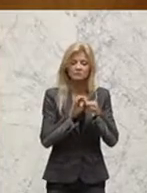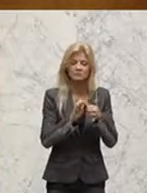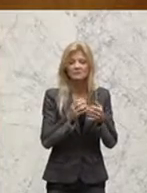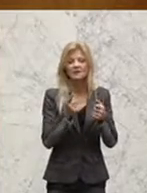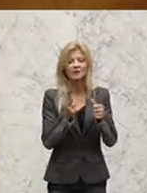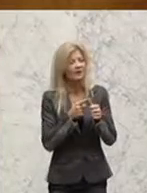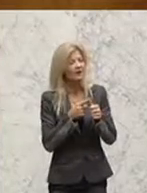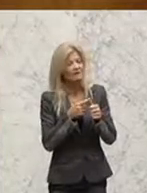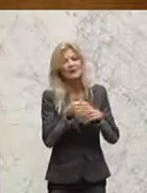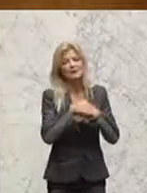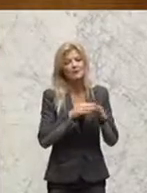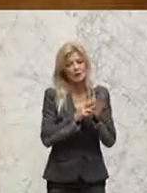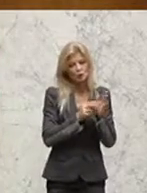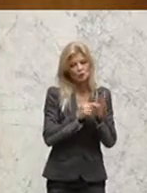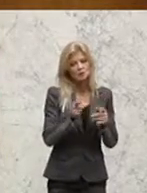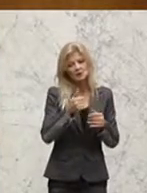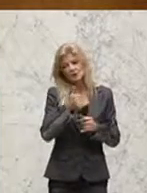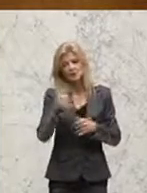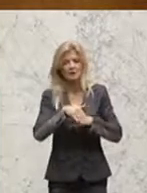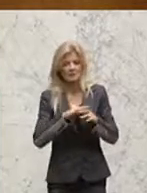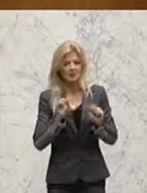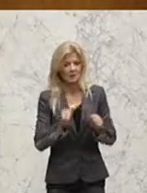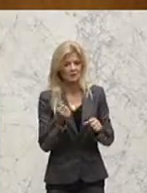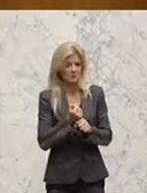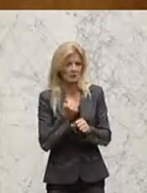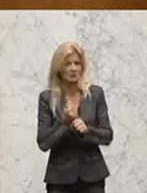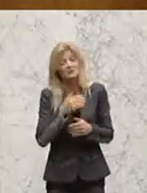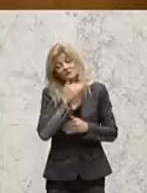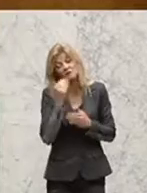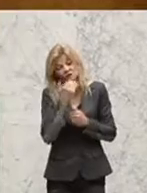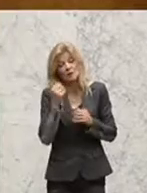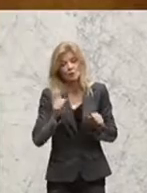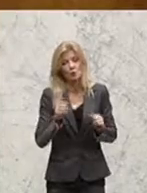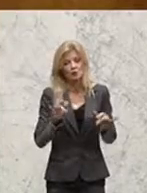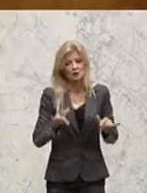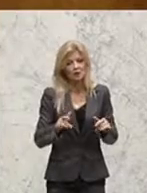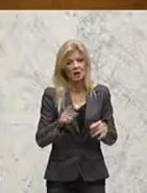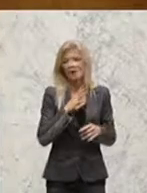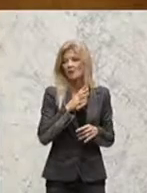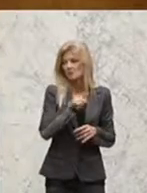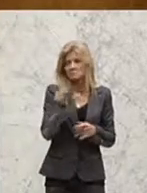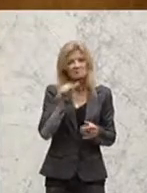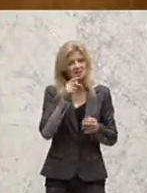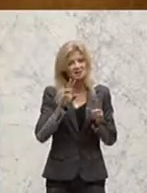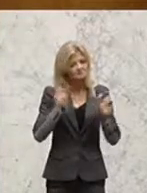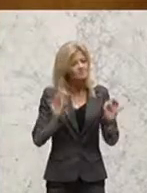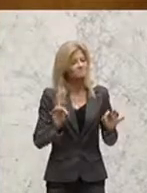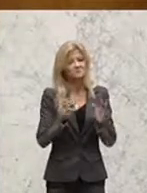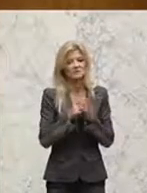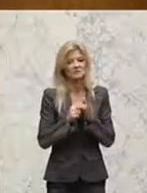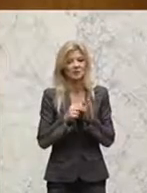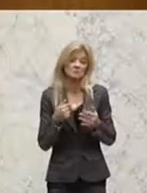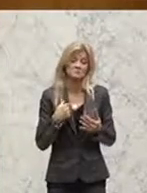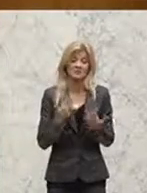jeder Gemeinde. Das heißt, viele Möglichkeiten, die nicht ausgenutzt werden. Ich sehe das